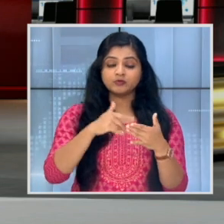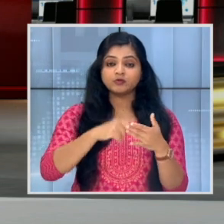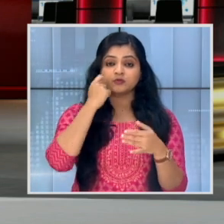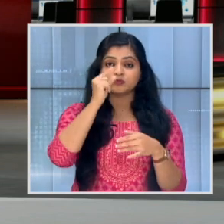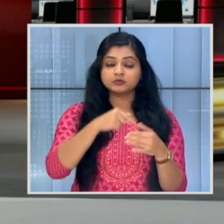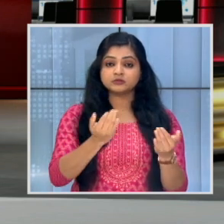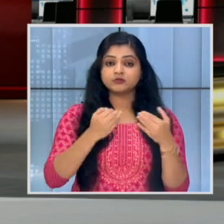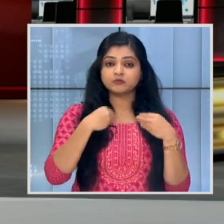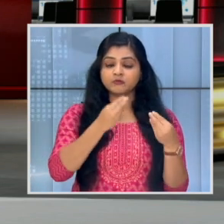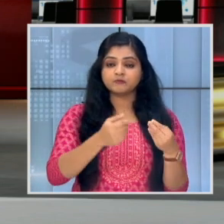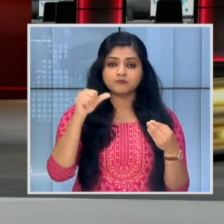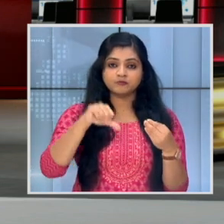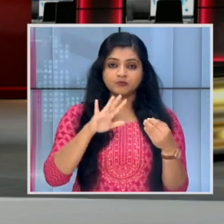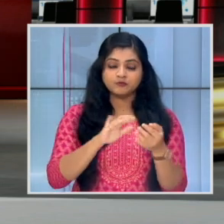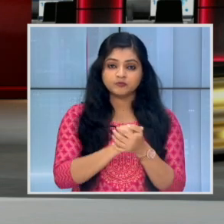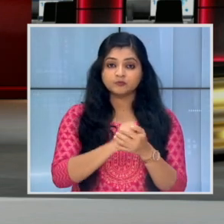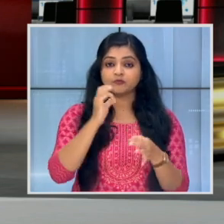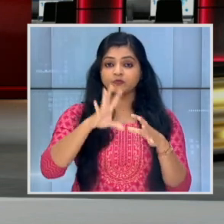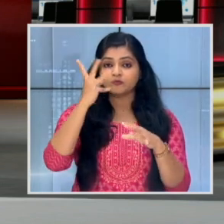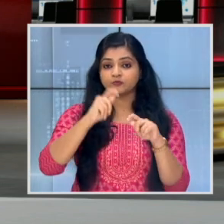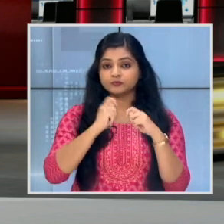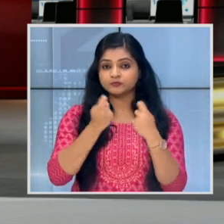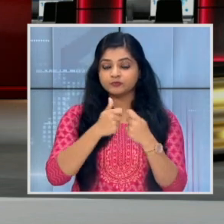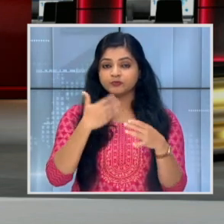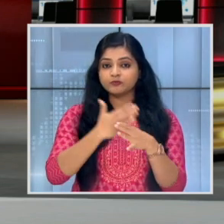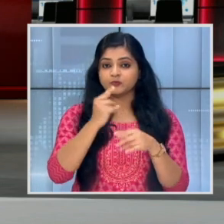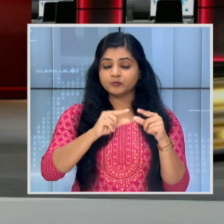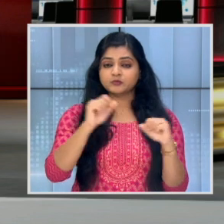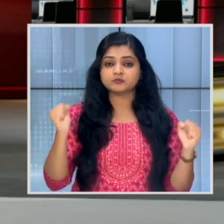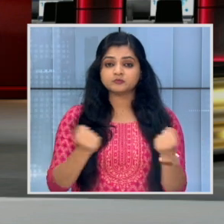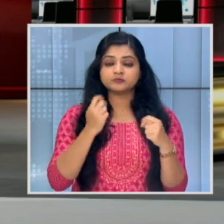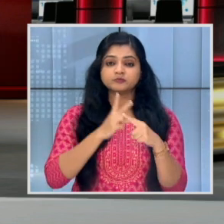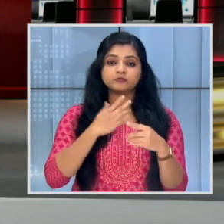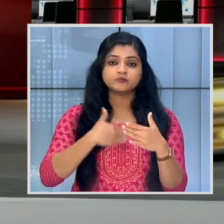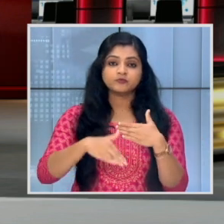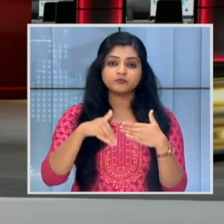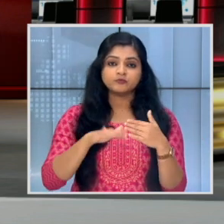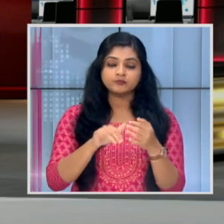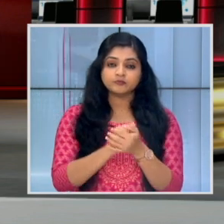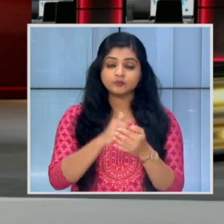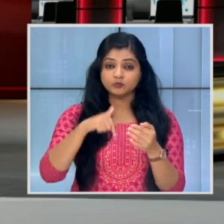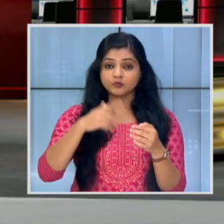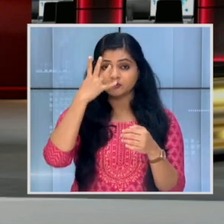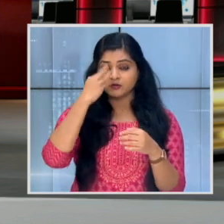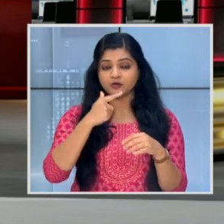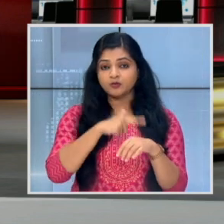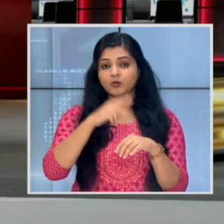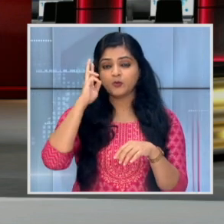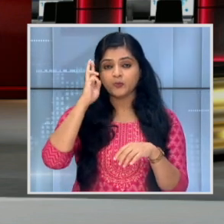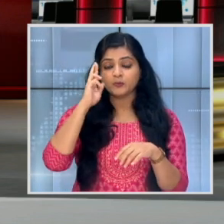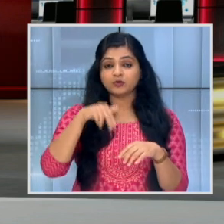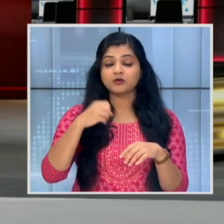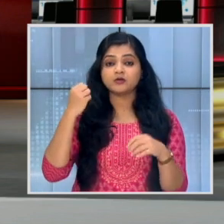അയാളുടെ അടുത്തേക്ക് എത്താനോ സാധിച്ചിട്ടില്ല. പക്ഷേ ഫയർഫോഴ്സിൻ്റെ നേതൃത്വത്തിൽ തൊഴിലാളികൾ അക്ഷീണ പരിശ്രമത്തിലാണ്. ഇന്ന് തന്നെ ഈ രാത്രി തന്നെ